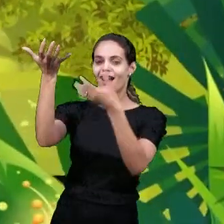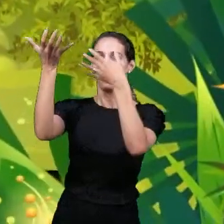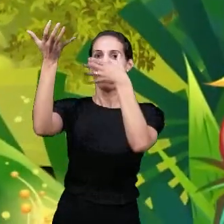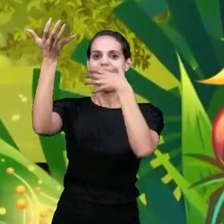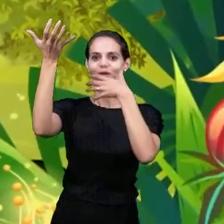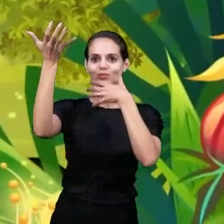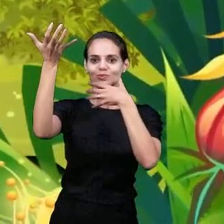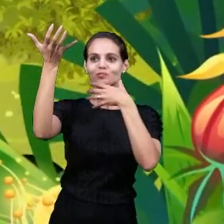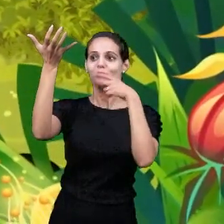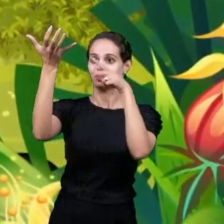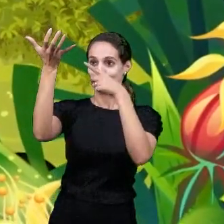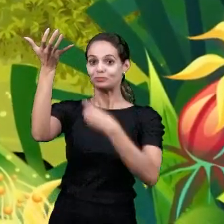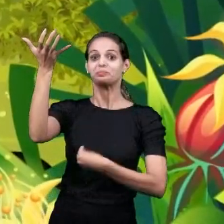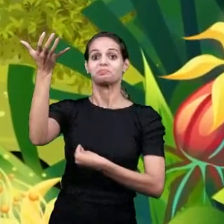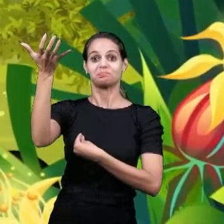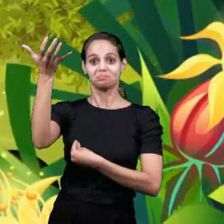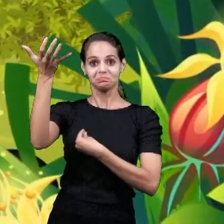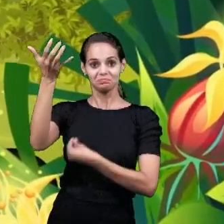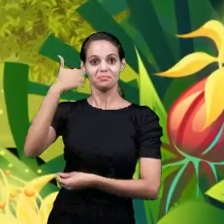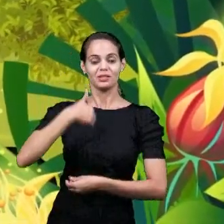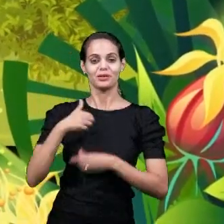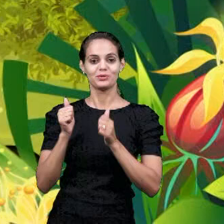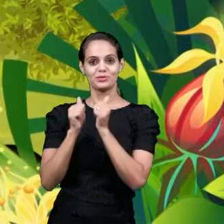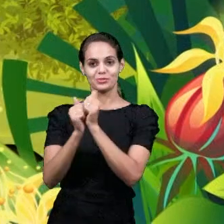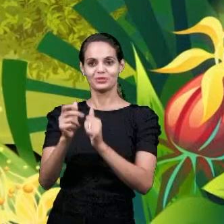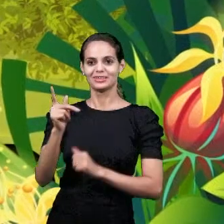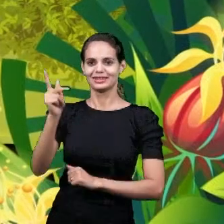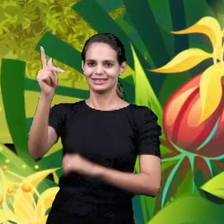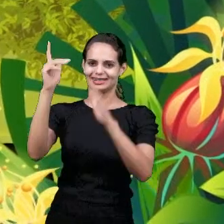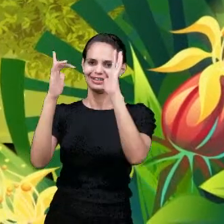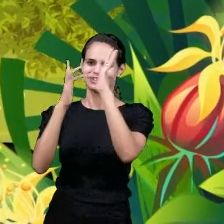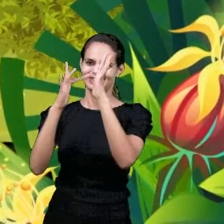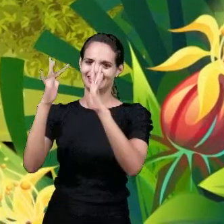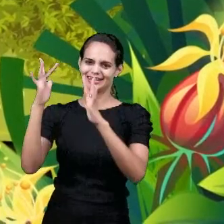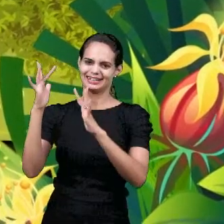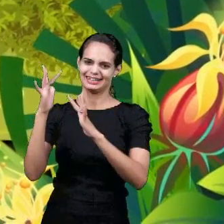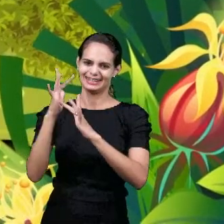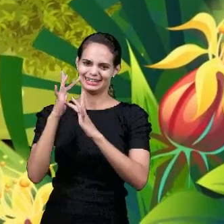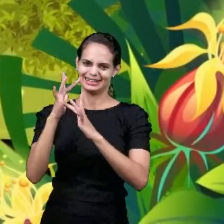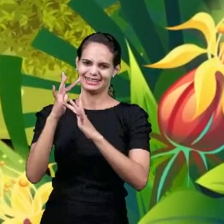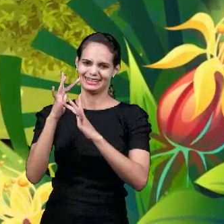Jesus eternamente vou viver.